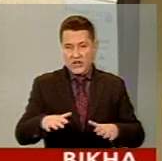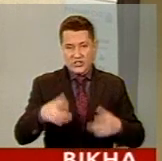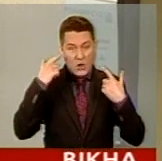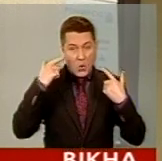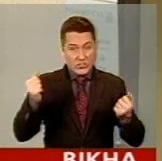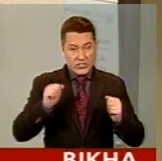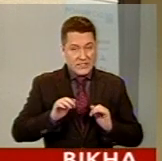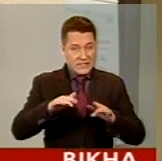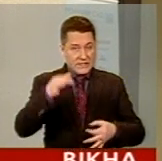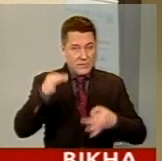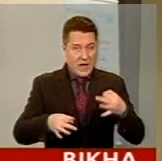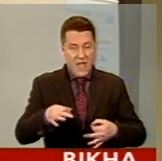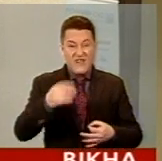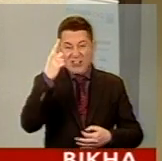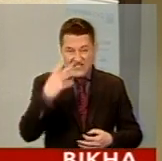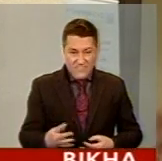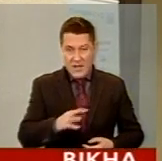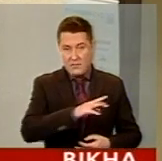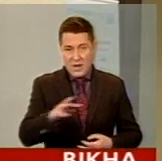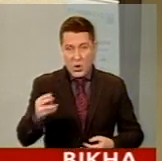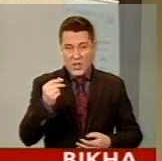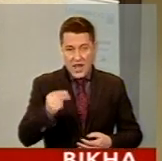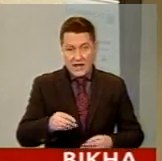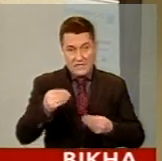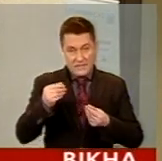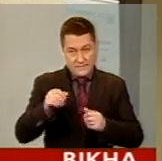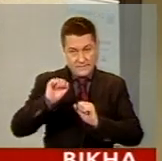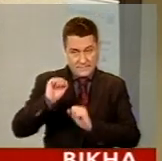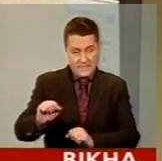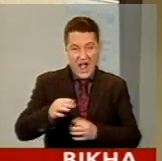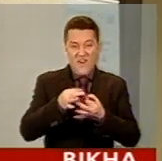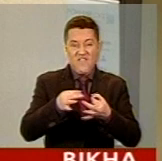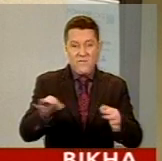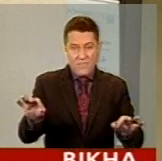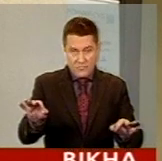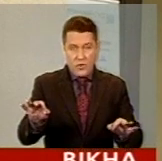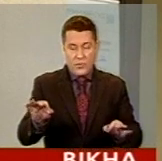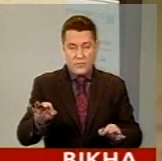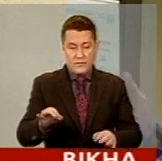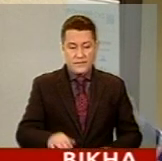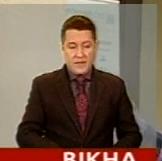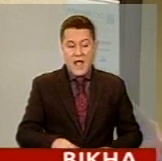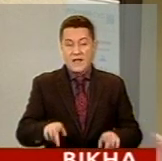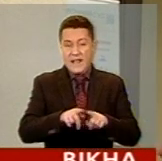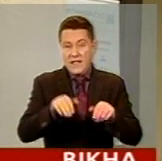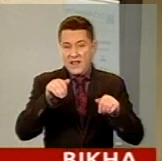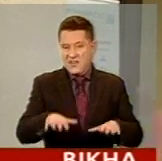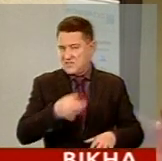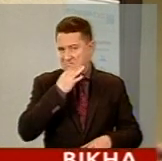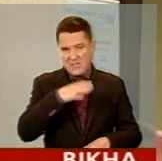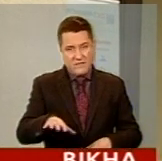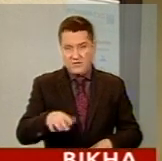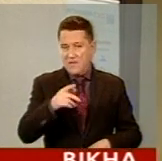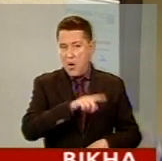Святослава Манджури. Чверть мільйона гривень саме устільки оцінено волю затриманого чиновника. Таке рішення не влаштувало